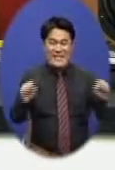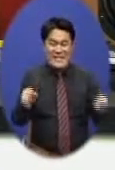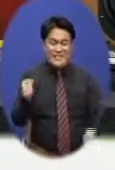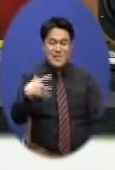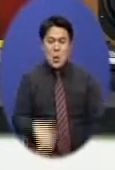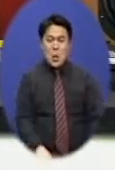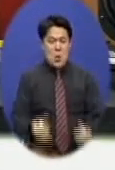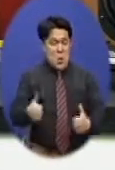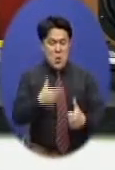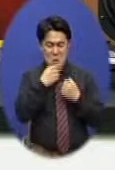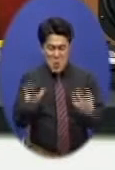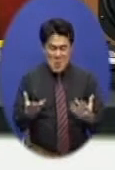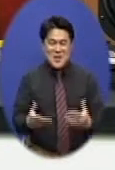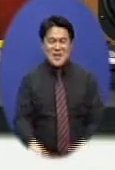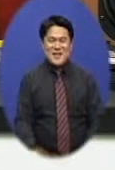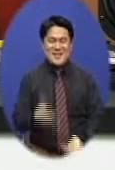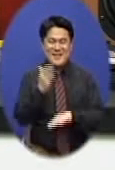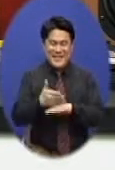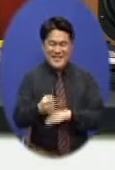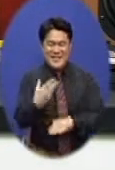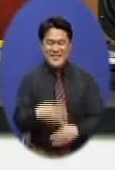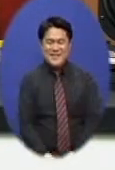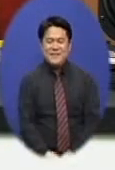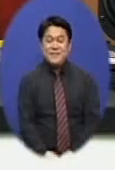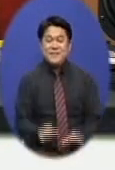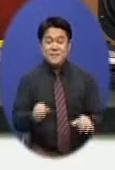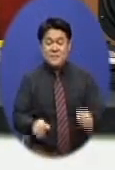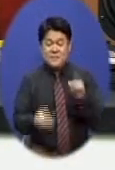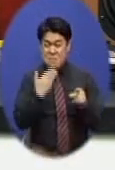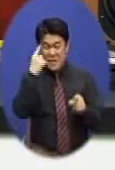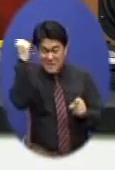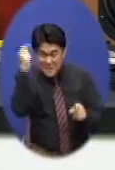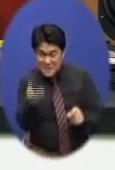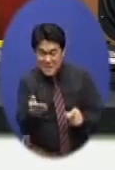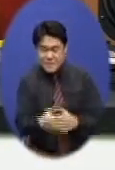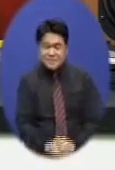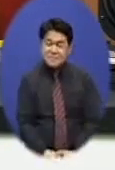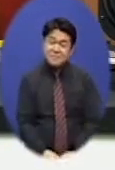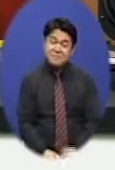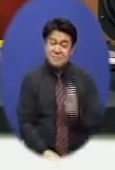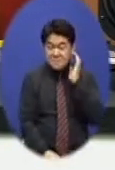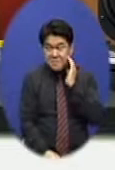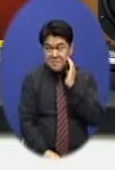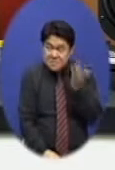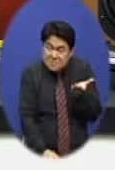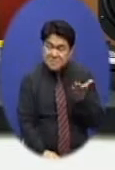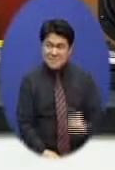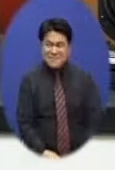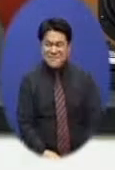와, 축하합니다. 네, 고맙습니다. 와, 네. 오늘 1등 하실 줄 아셨어요? 응?